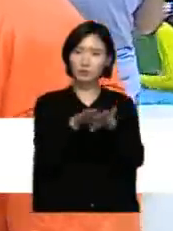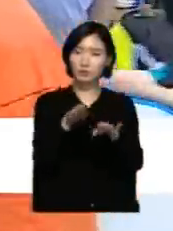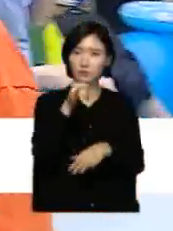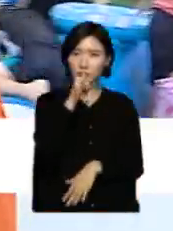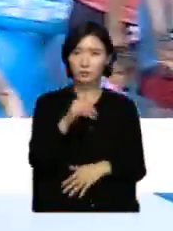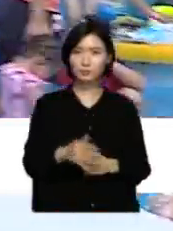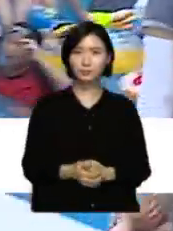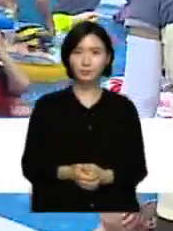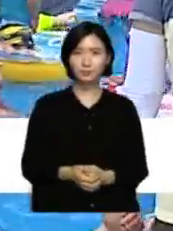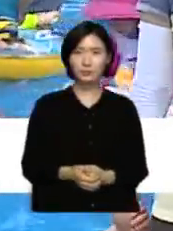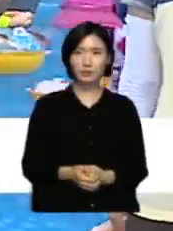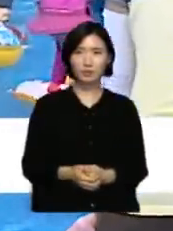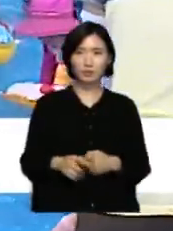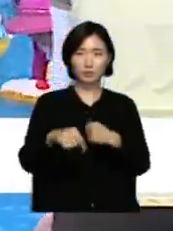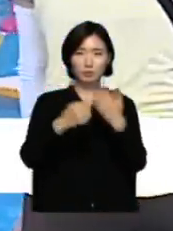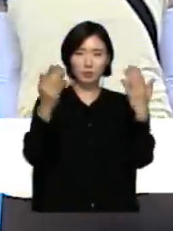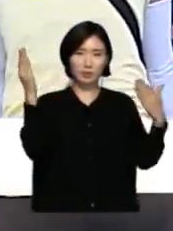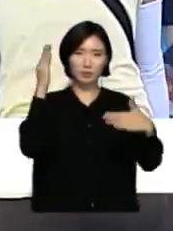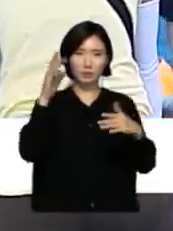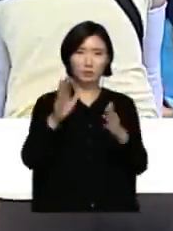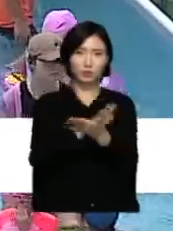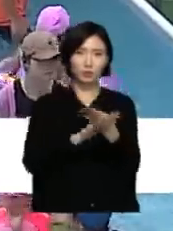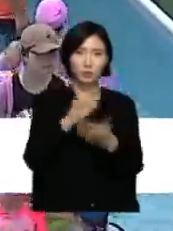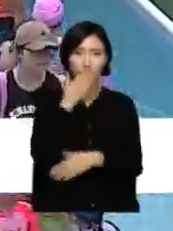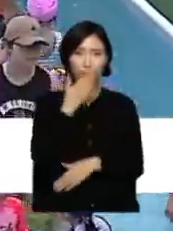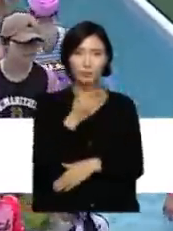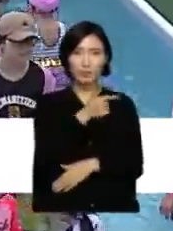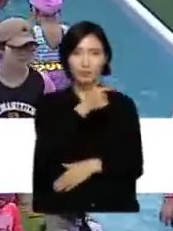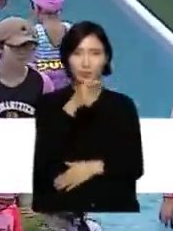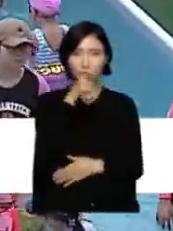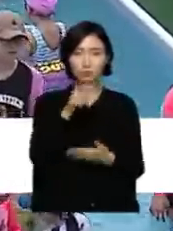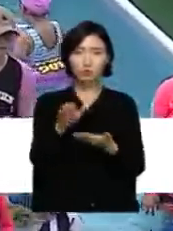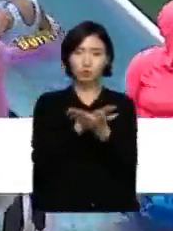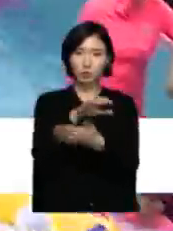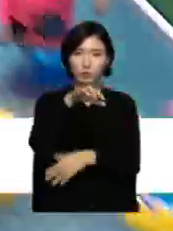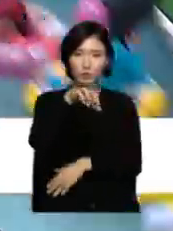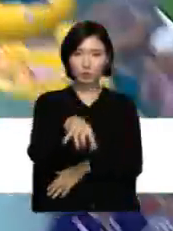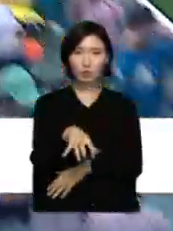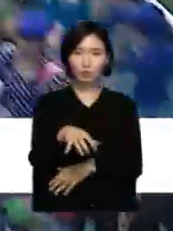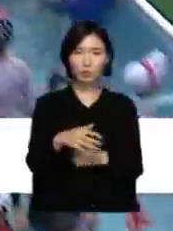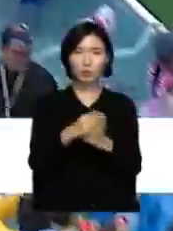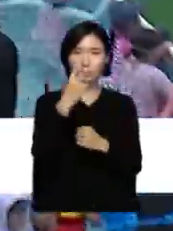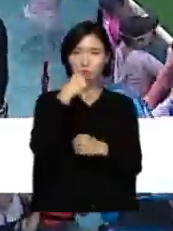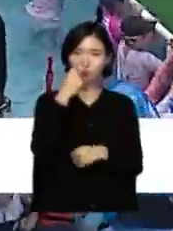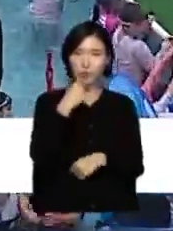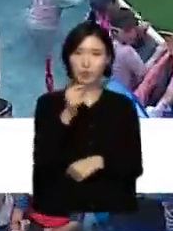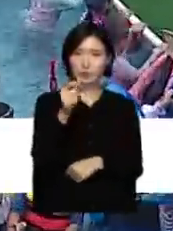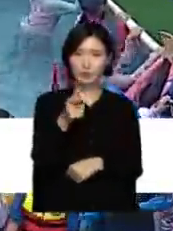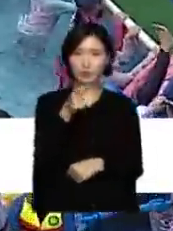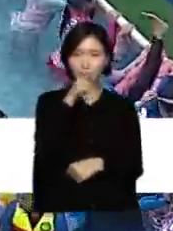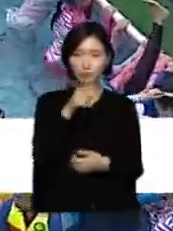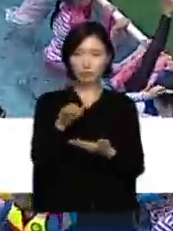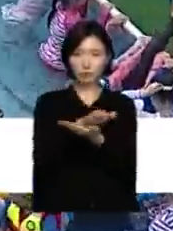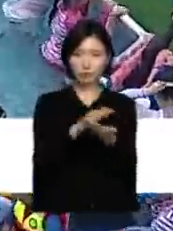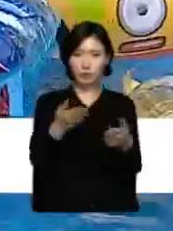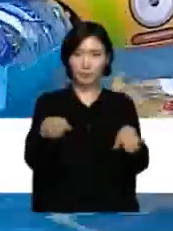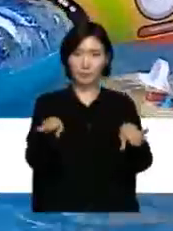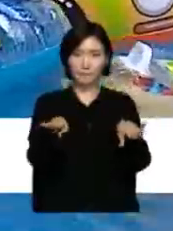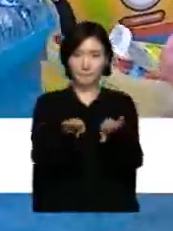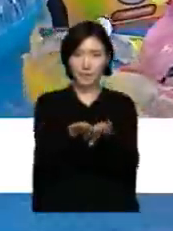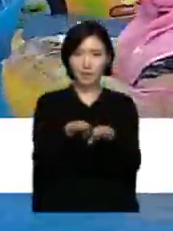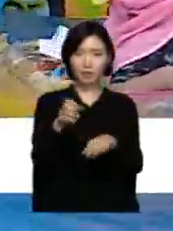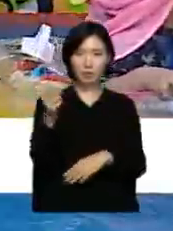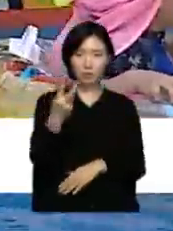있습니까? 주로 이제 초등학생 아이들이 놀 수 있는 대형 풀장이 하나 있고요. 네. 그리고 이제 유아들이 놀 수 있는 또 소형 풀장들이 마련되어 있고 네.